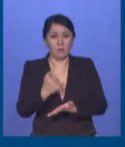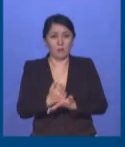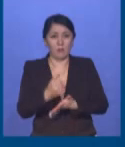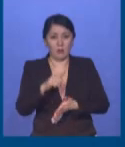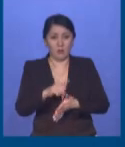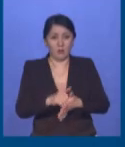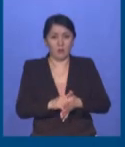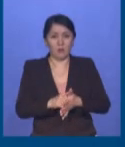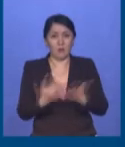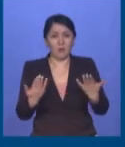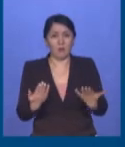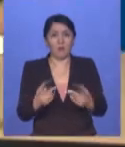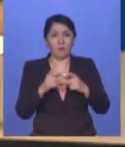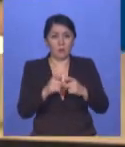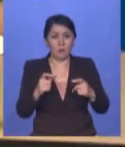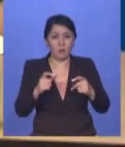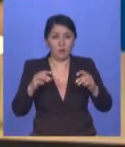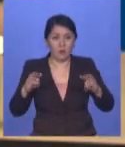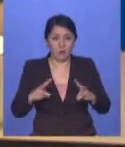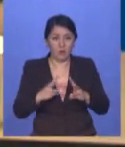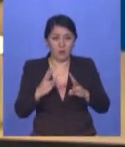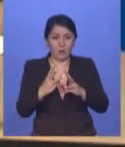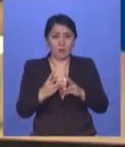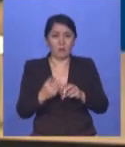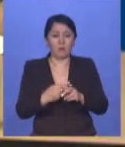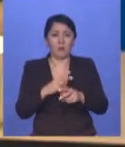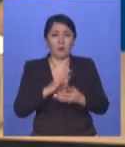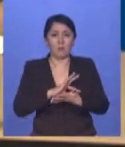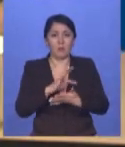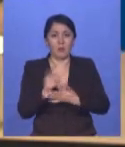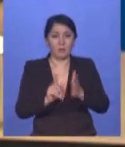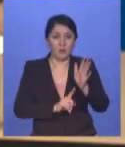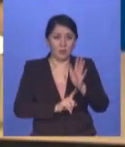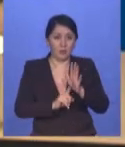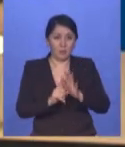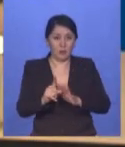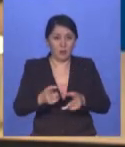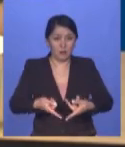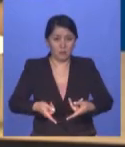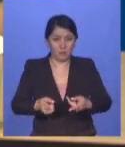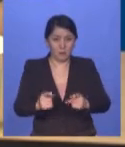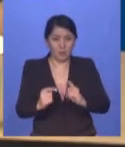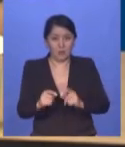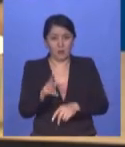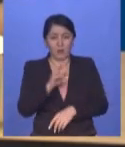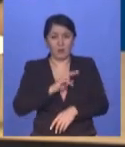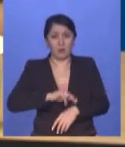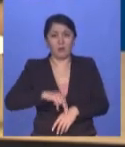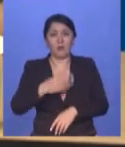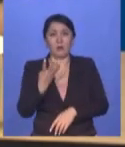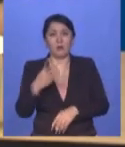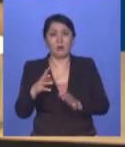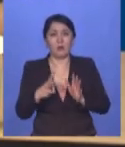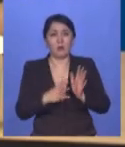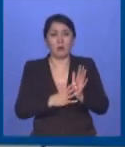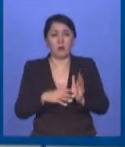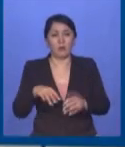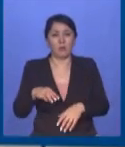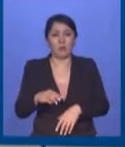тиесілі. Басты себеп тұрғындардың өрт қауіпсіздігін сақтамауы. Жыл басынан бері төтенше жағдайлар департаментінің